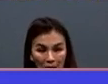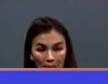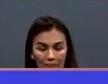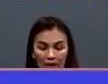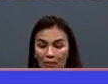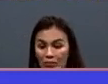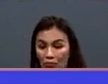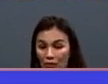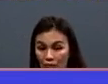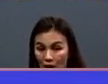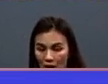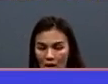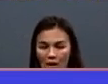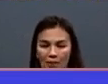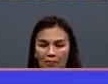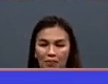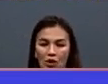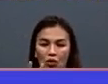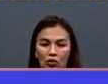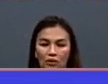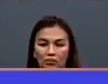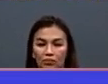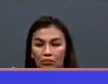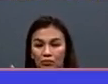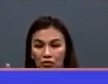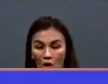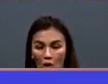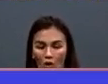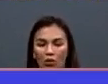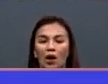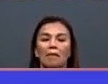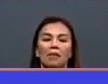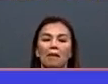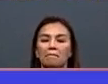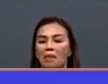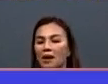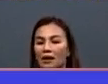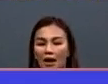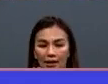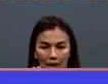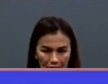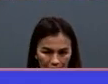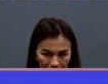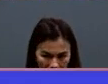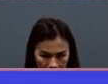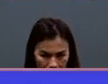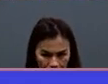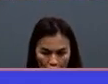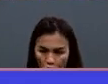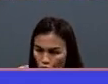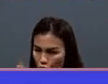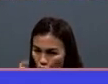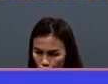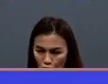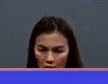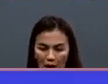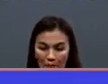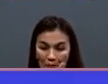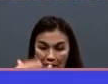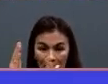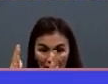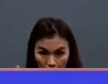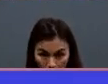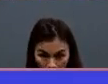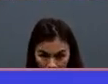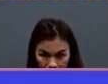ให้มอดเรื่องของการเป็นศูนย์กลางต่างๆที่ท่านนายกให้นโยบายไว้นะฮะอ Night Thailandคืออยากจะ